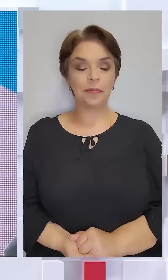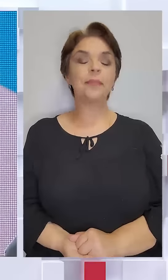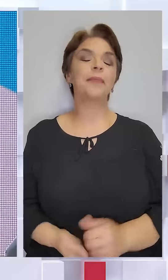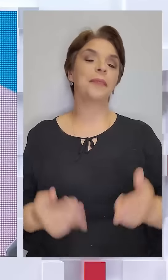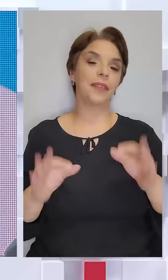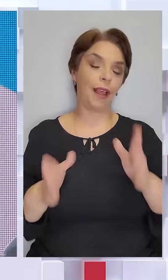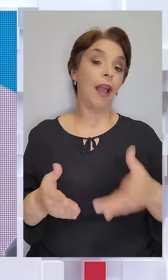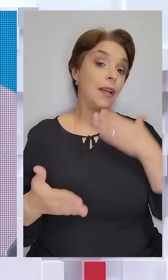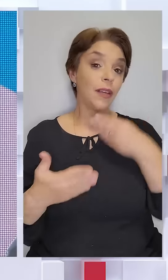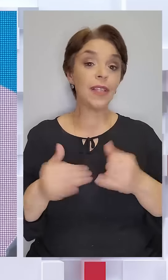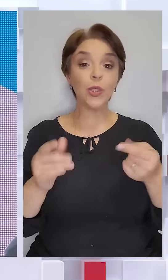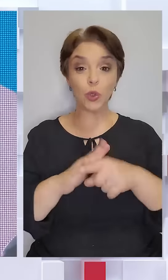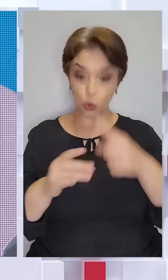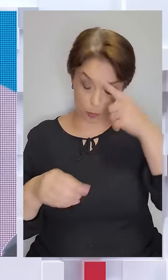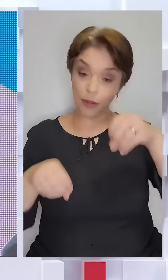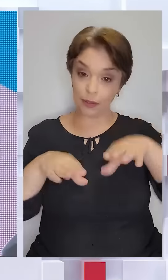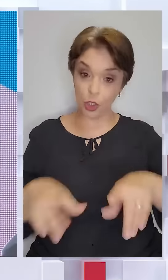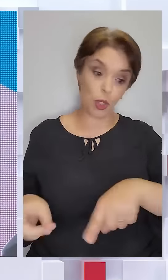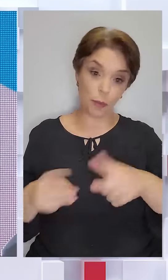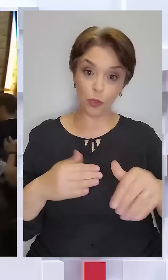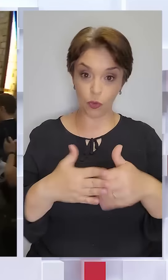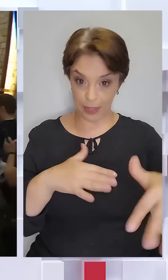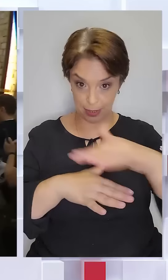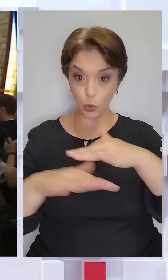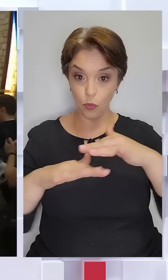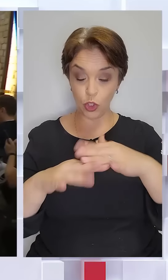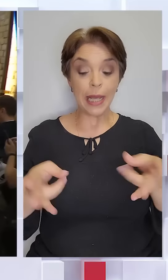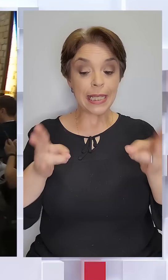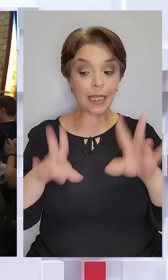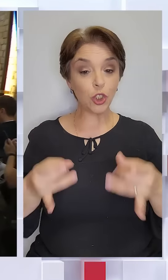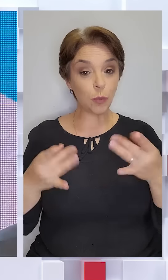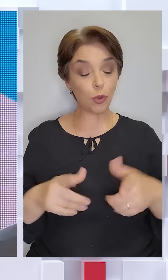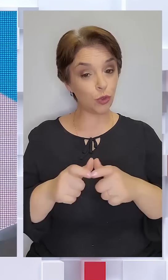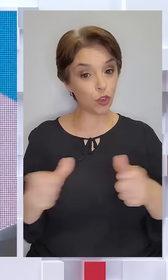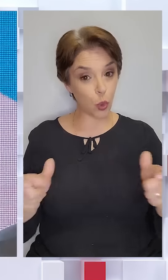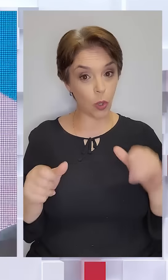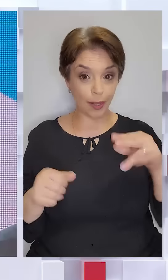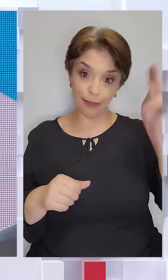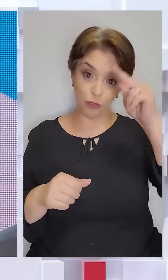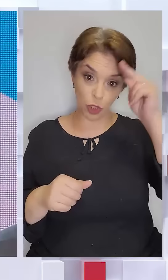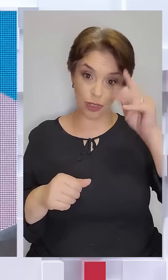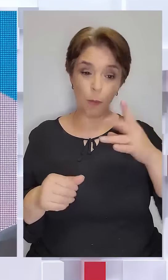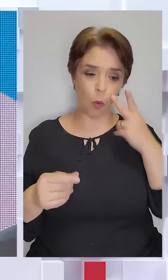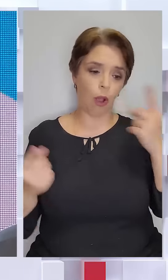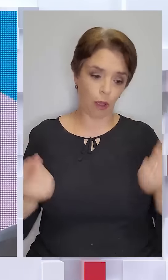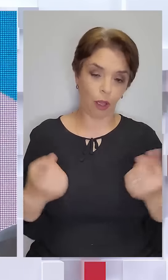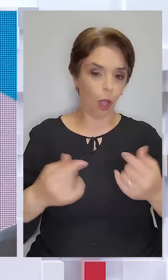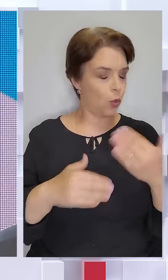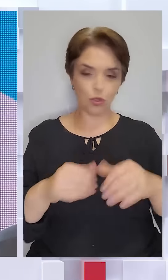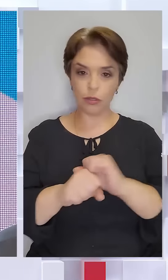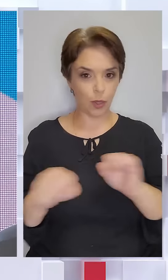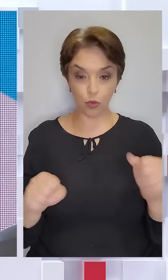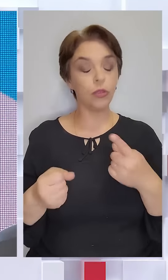Так. Да, власне, для того, щоб прийняти рішення і перейти в нове середовище. Залишитись просто в школі і навчатись по інерції вже не можна.